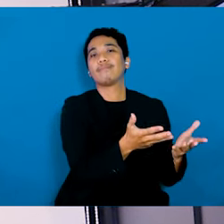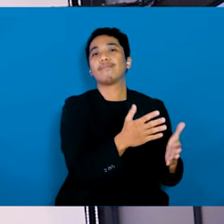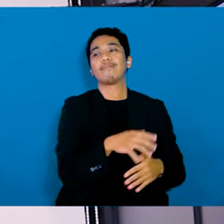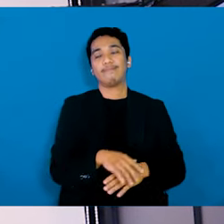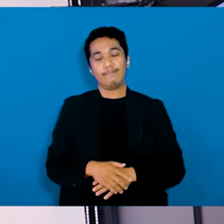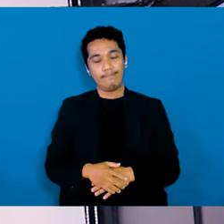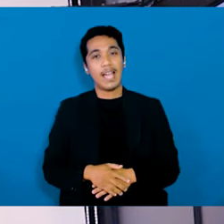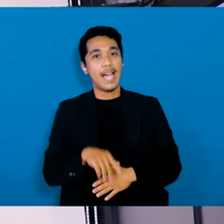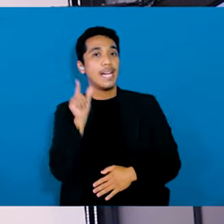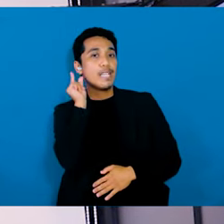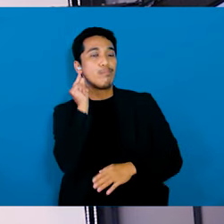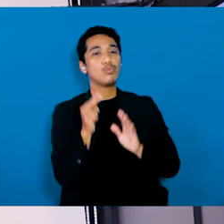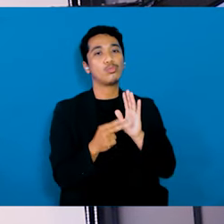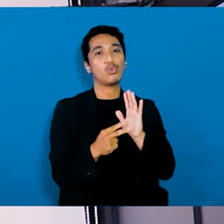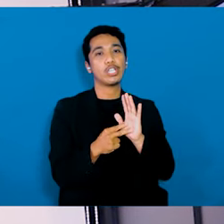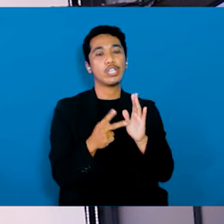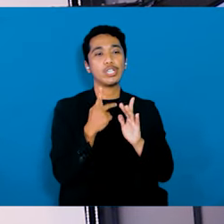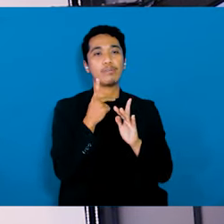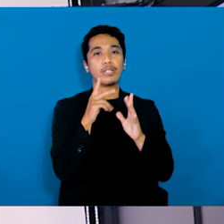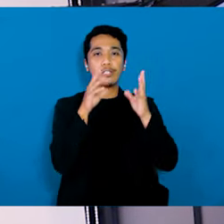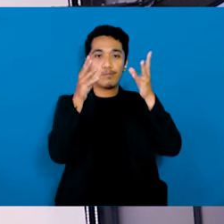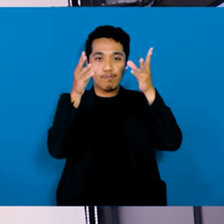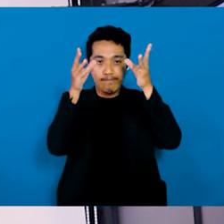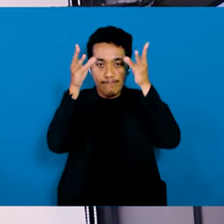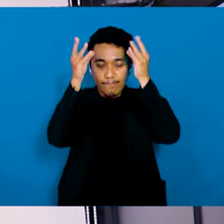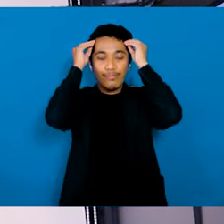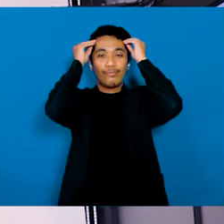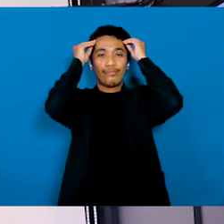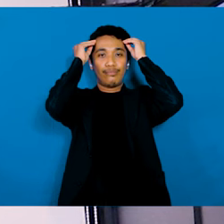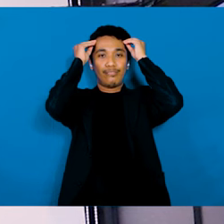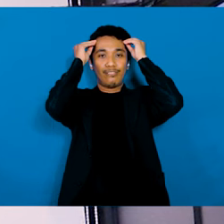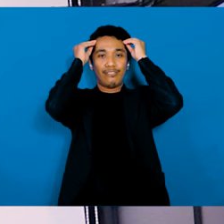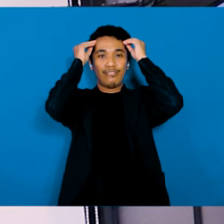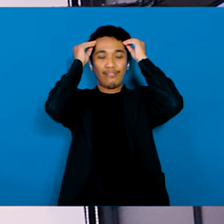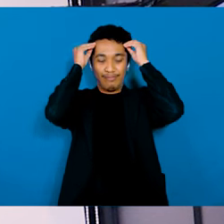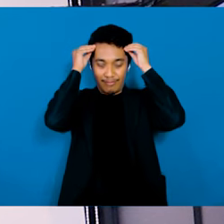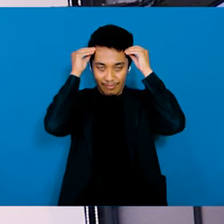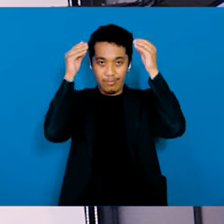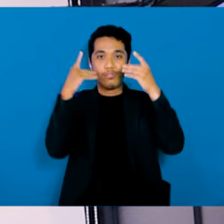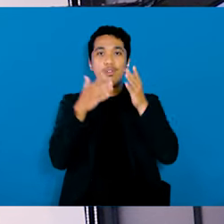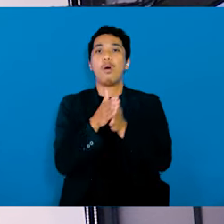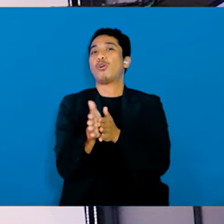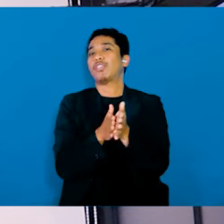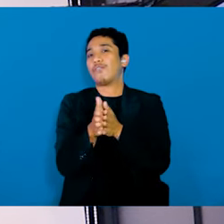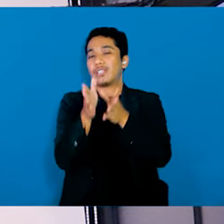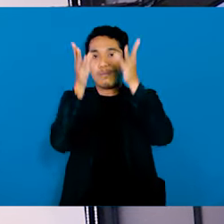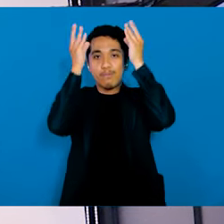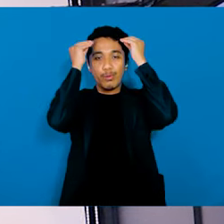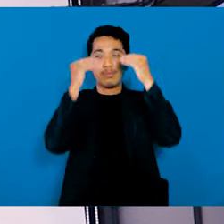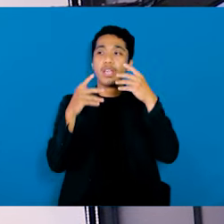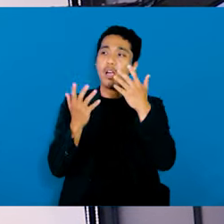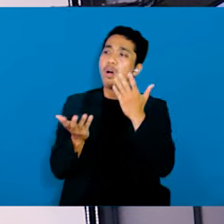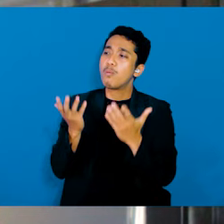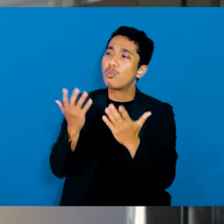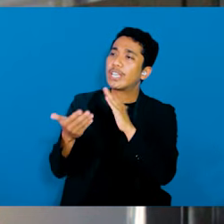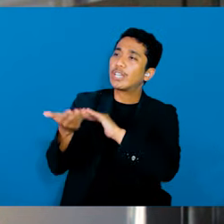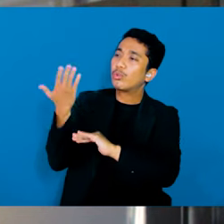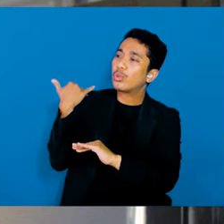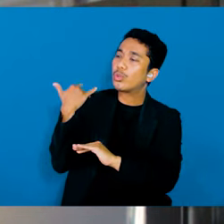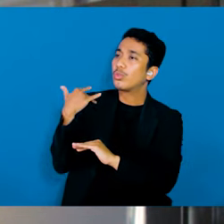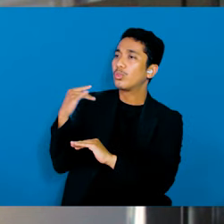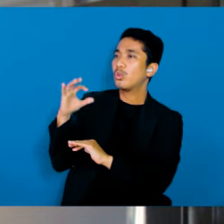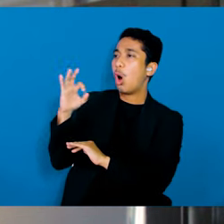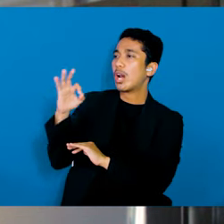Kemudian Bu Nuning sangat menanamkan itu, jadi menumbuhkan ini ya motivasi untuk mungkin keluar. Dulu